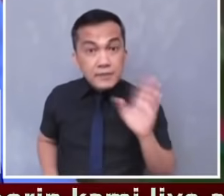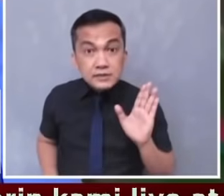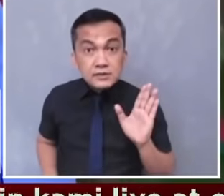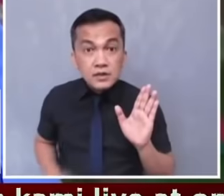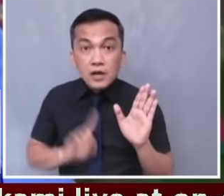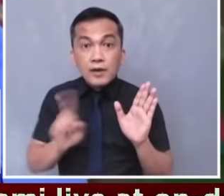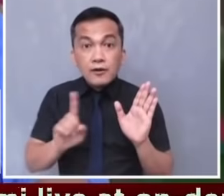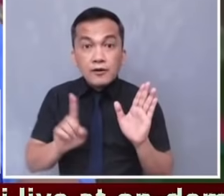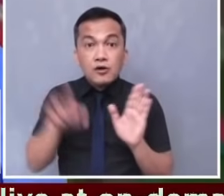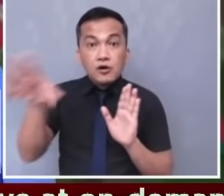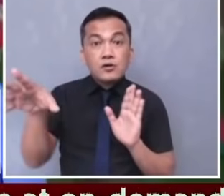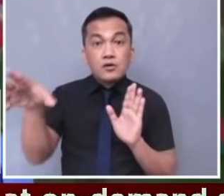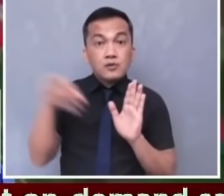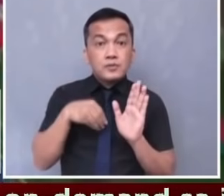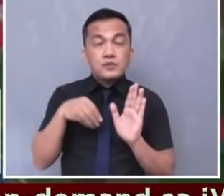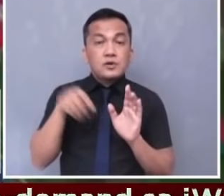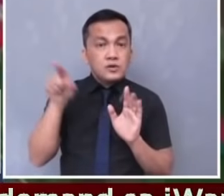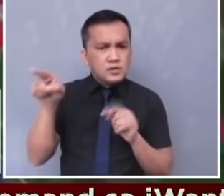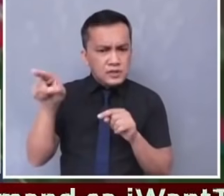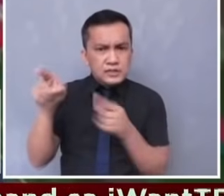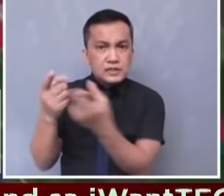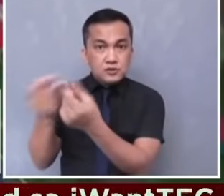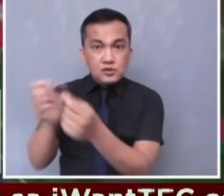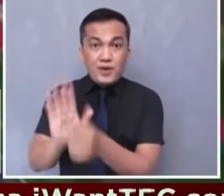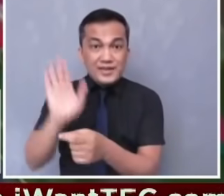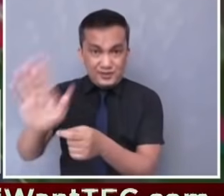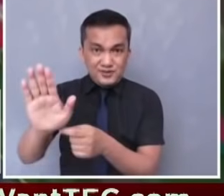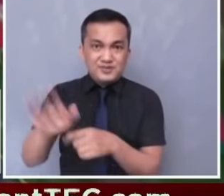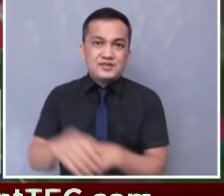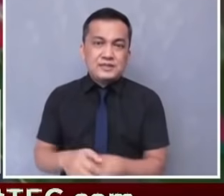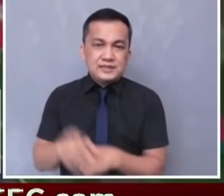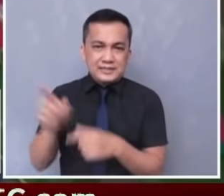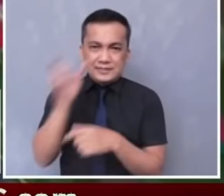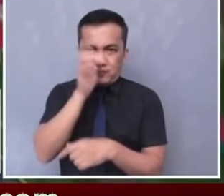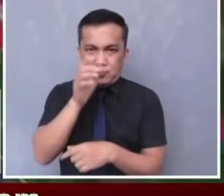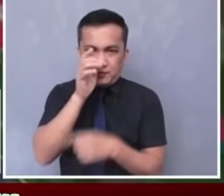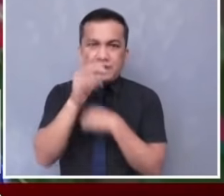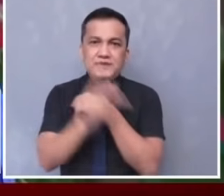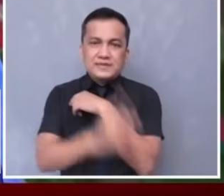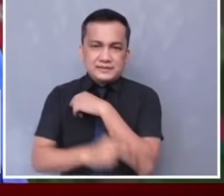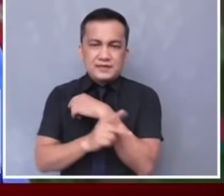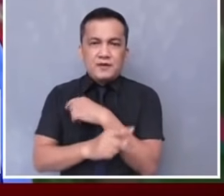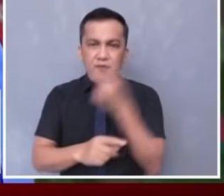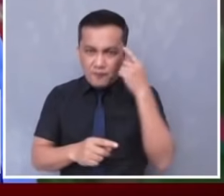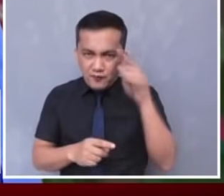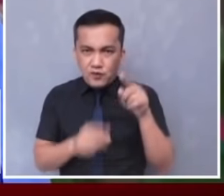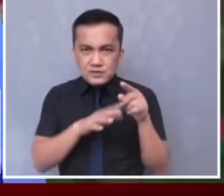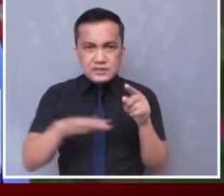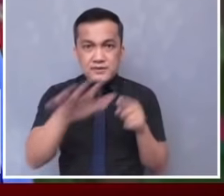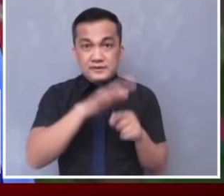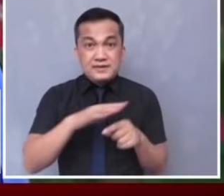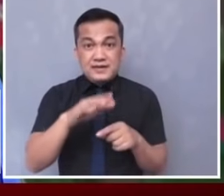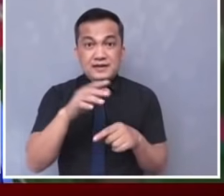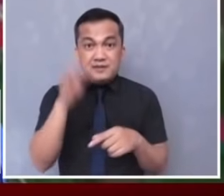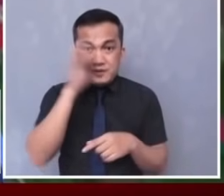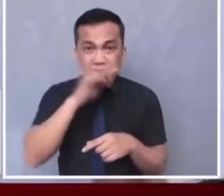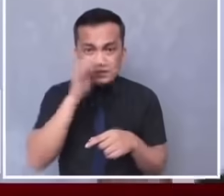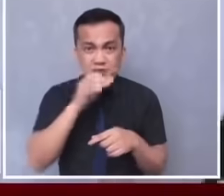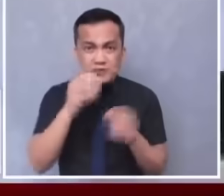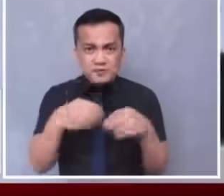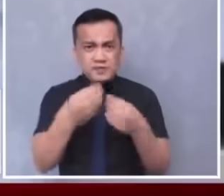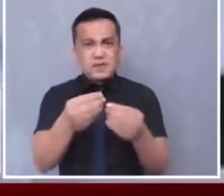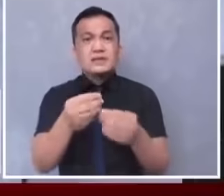ko itong ginawa ninyo sa Cebu Province para sa mga kababayan natin mabigyan ng hanap